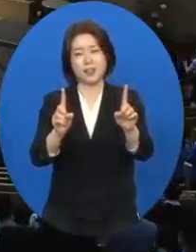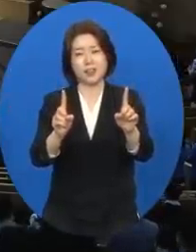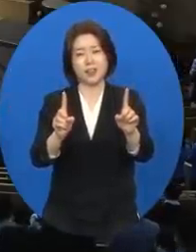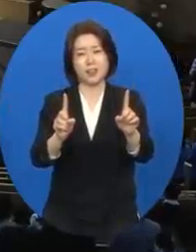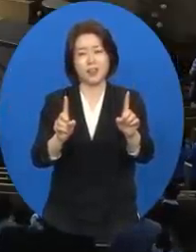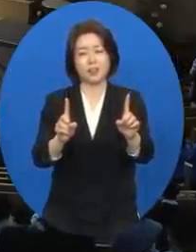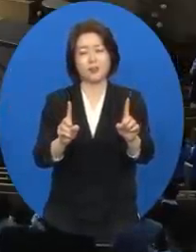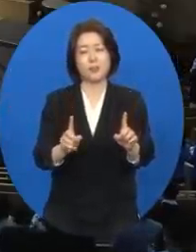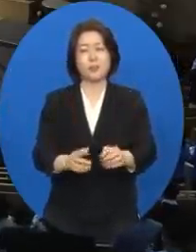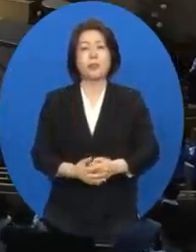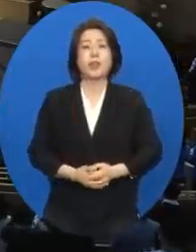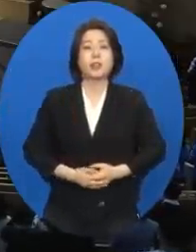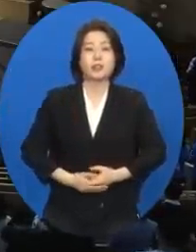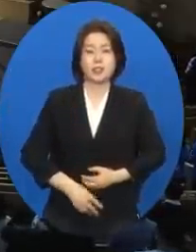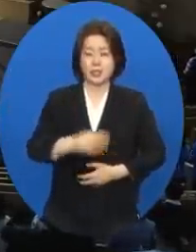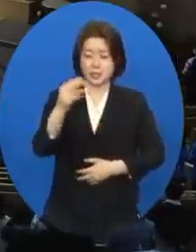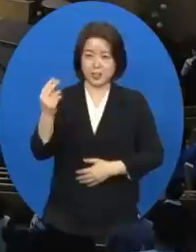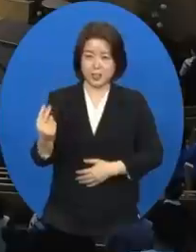수